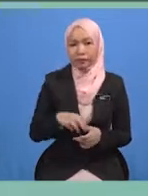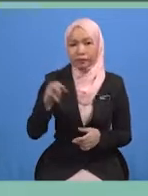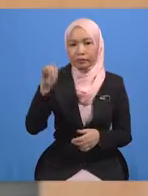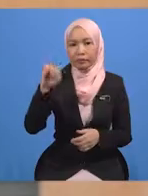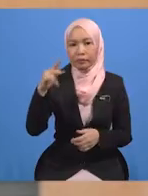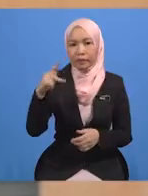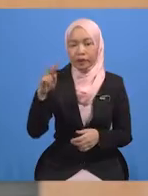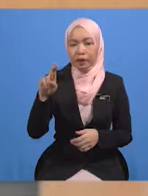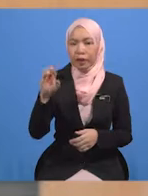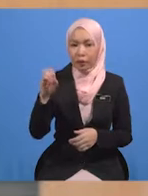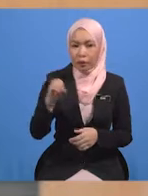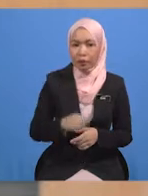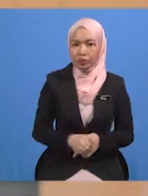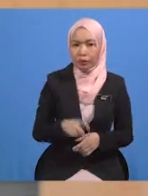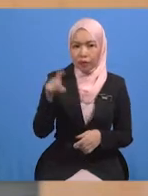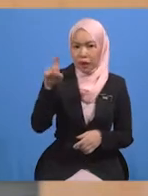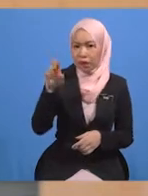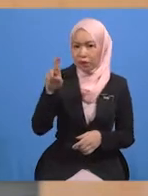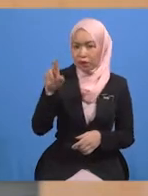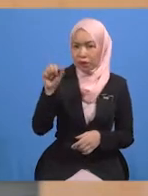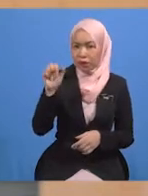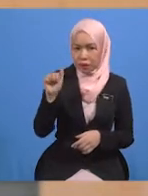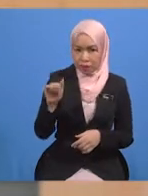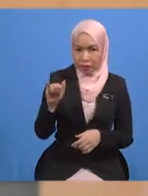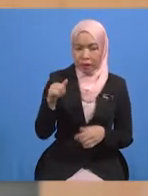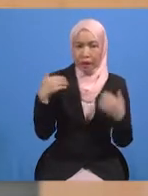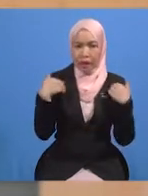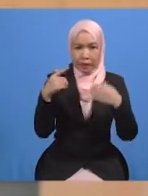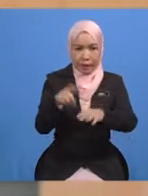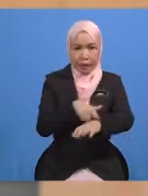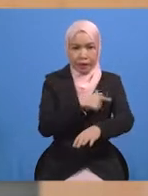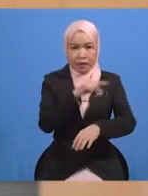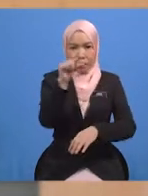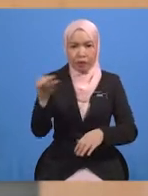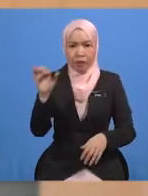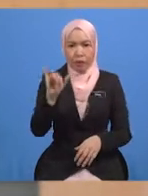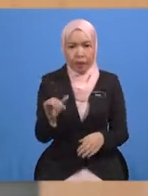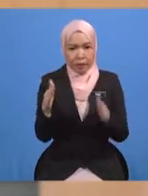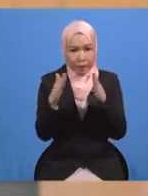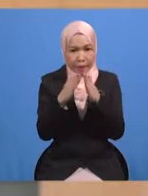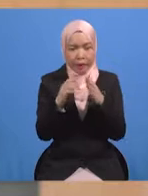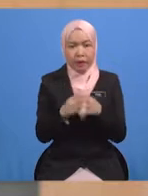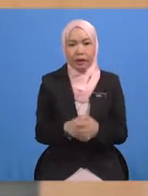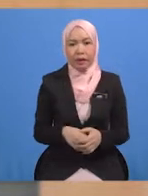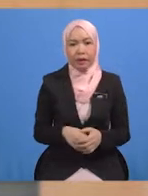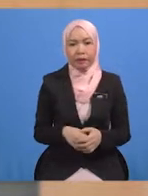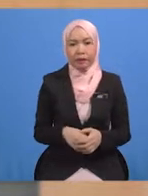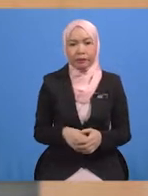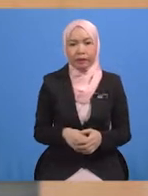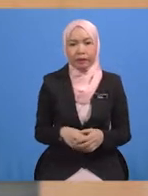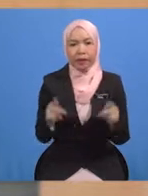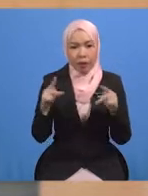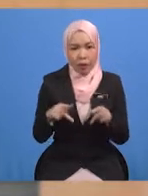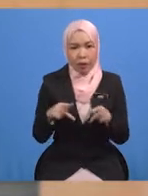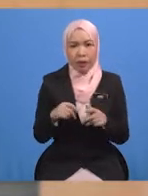Murid-murid, sinar X mempunyai panjang gelombang yang pendek, kuasa